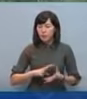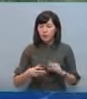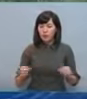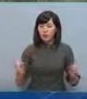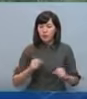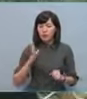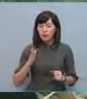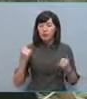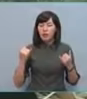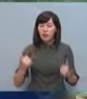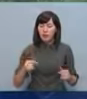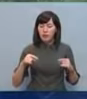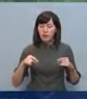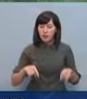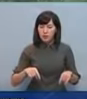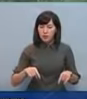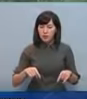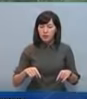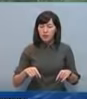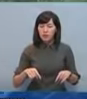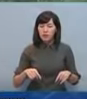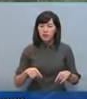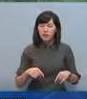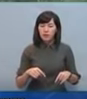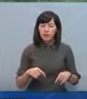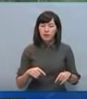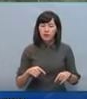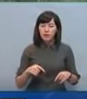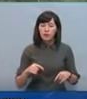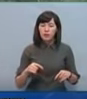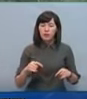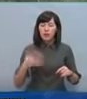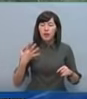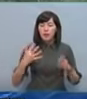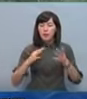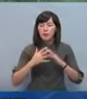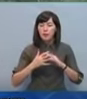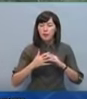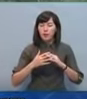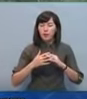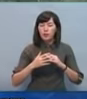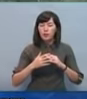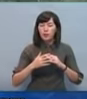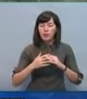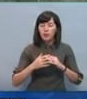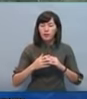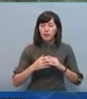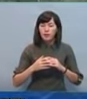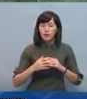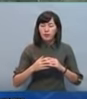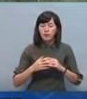да, қазір міне осы жерде жаңа айттым, мұн жақта жа 6 нысан болса, мұн жерде біз тұрған жерде 5 нысан, 11 нысан. И жа Байбұрт